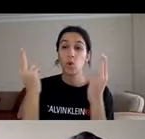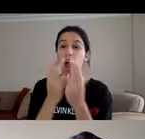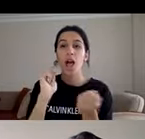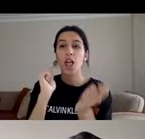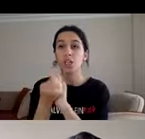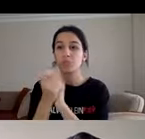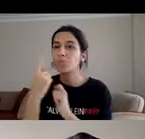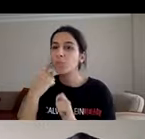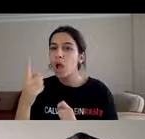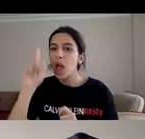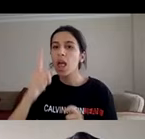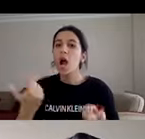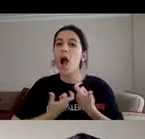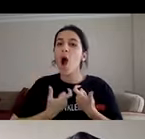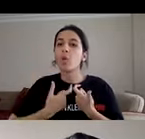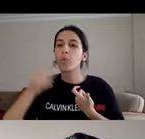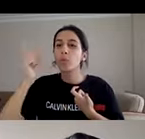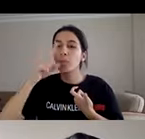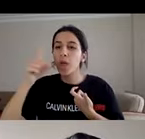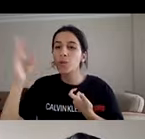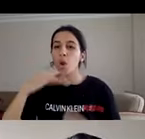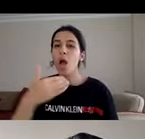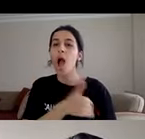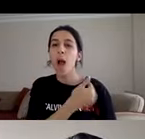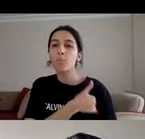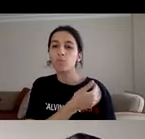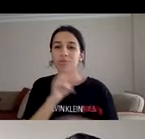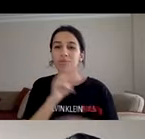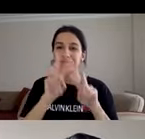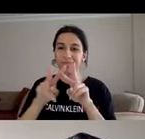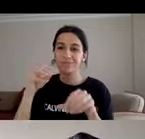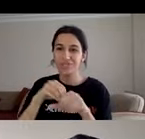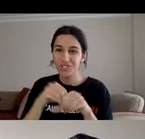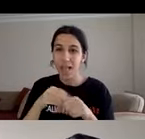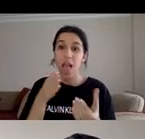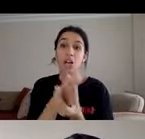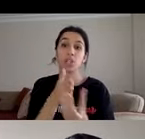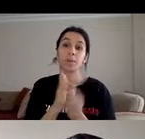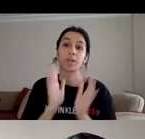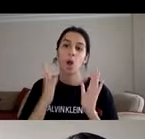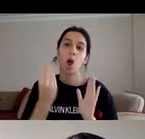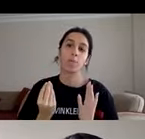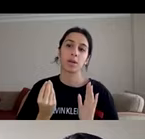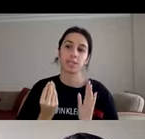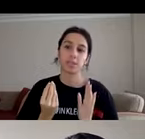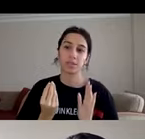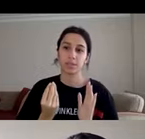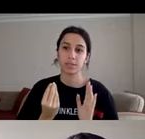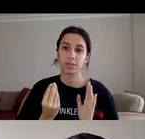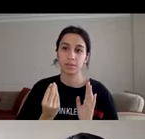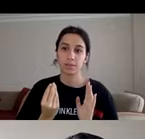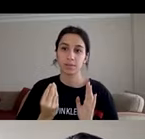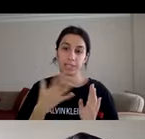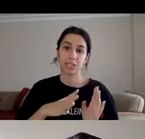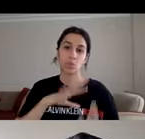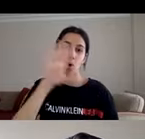yasal düzenleme geliyor. Yasal düzenlemeyle kamu web sitelerine erişilebilir olması